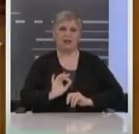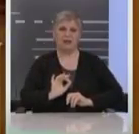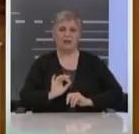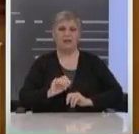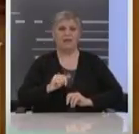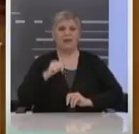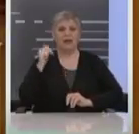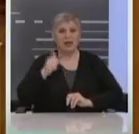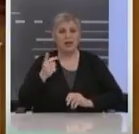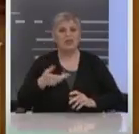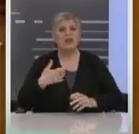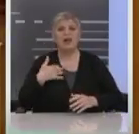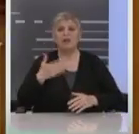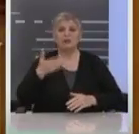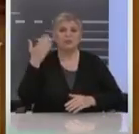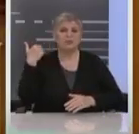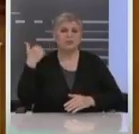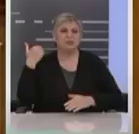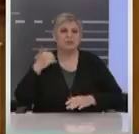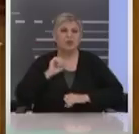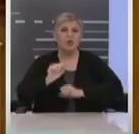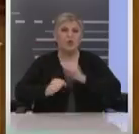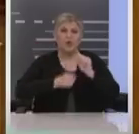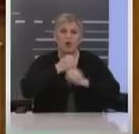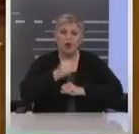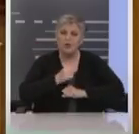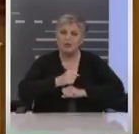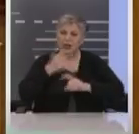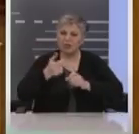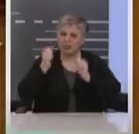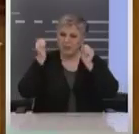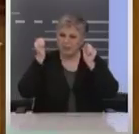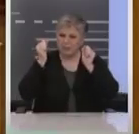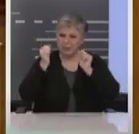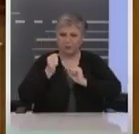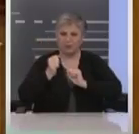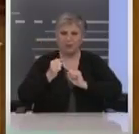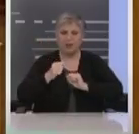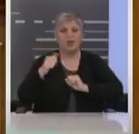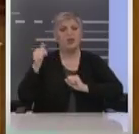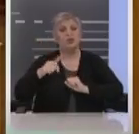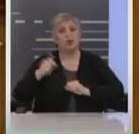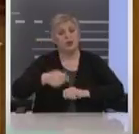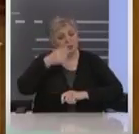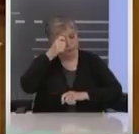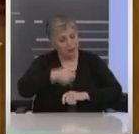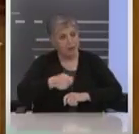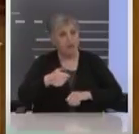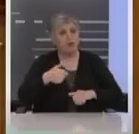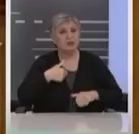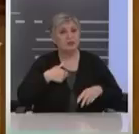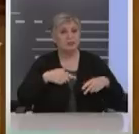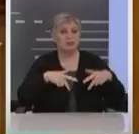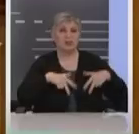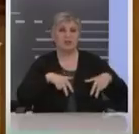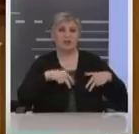βαρύτατη λαϊλασία όλα τα προηγούμενα χρόνια και αναγνωρίζουν ότι αυτή η κυβέρνηση πάλεψε και παλεύει για